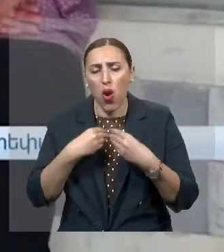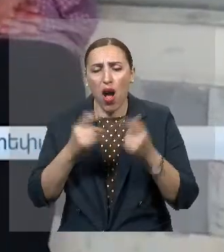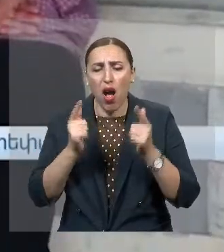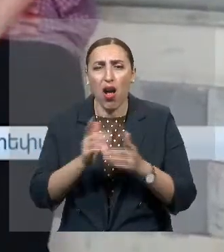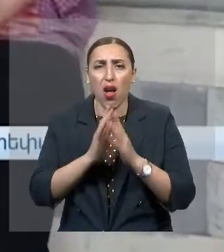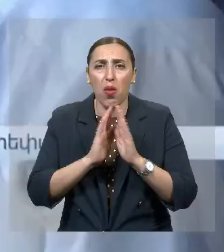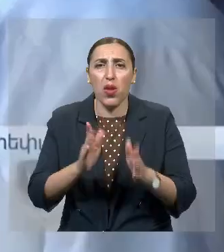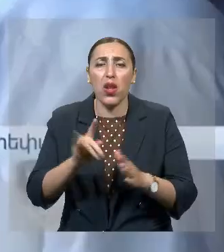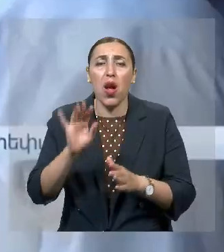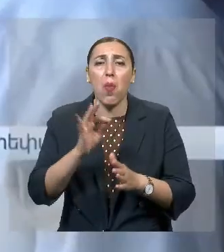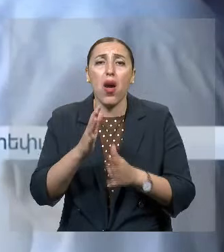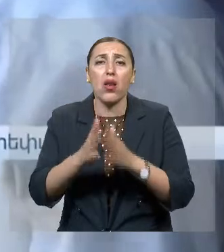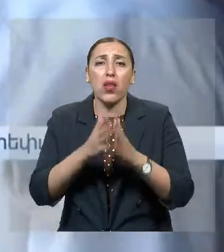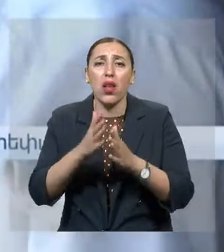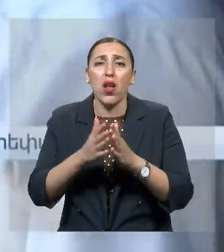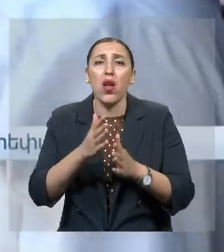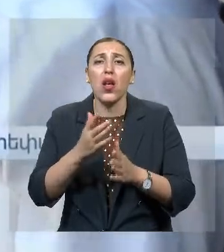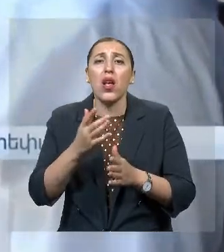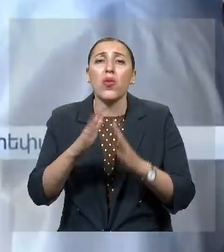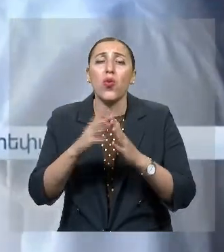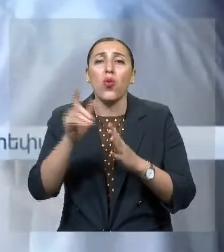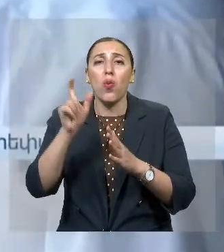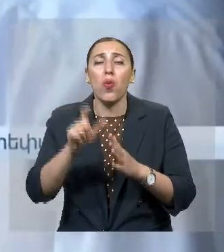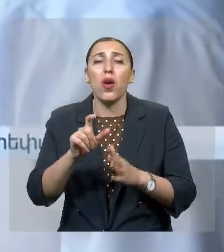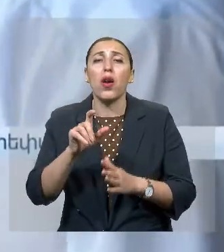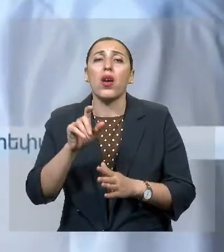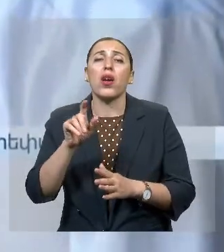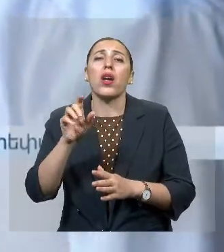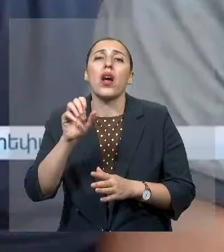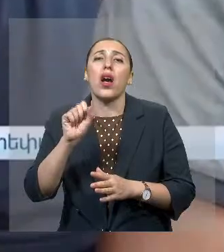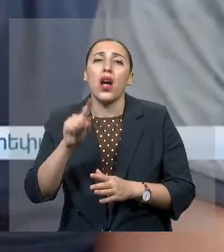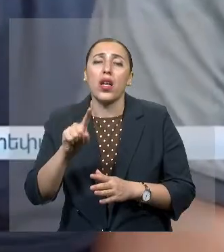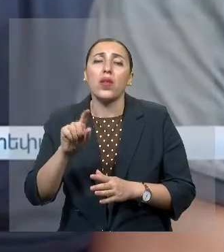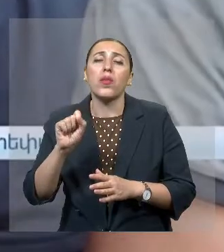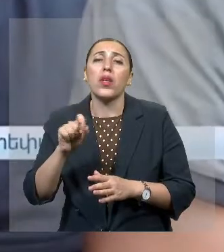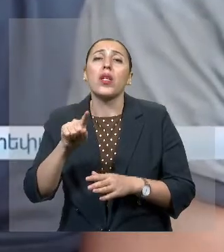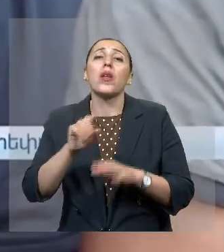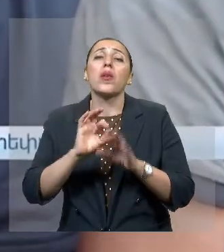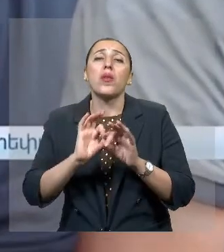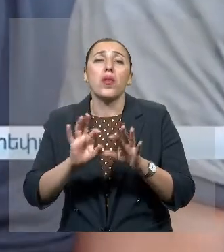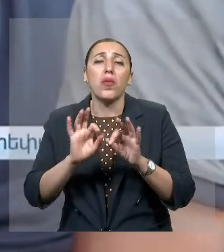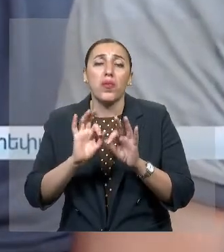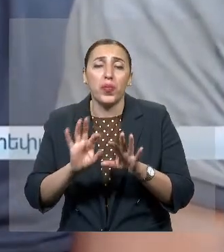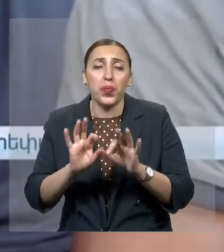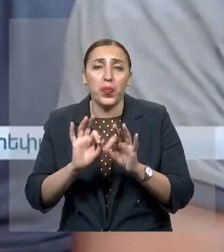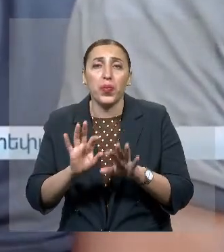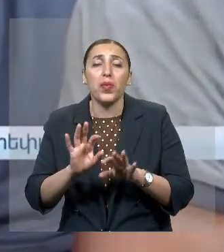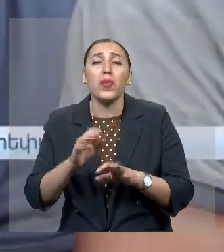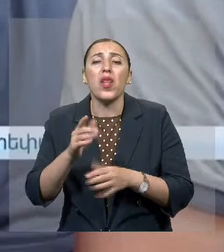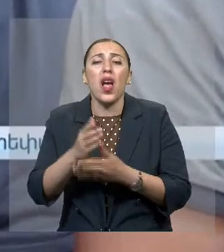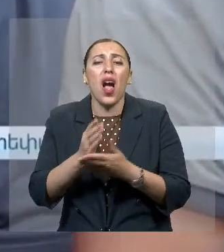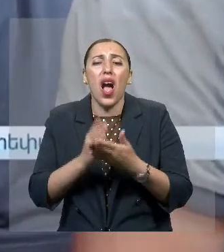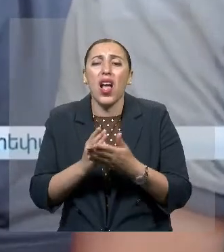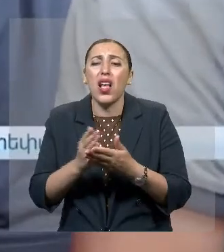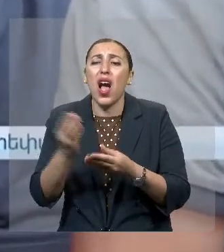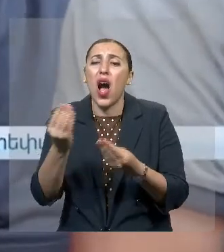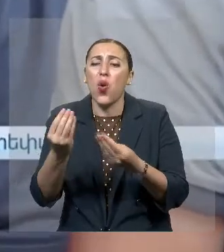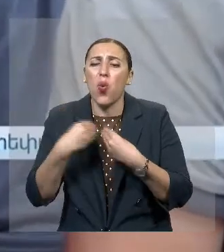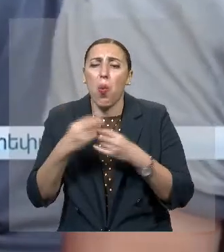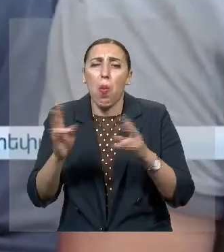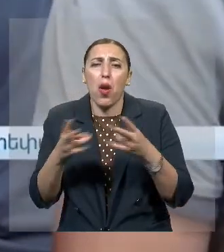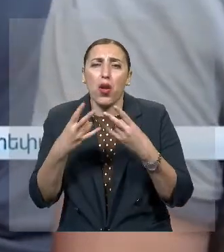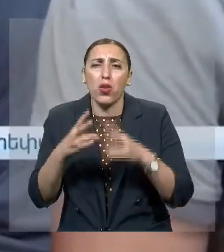կարծիքն է փոխանցում խրամորթի Հասմիկ Անդրյանը։ Մենք ոչինչ չենք ուզում իրենցից։ Մենք մեր հացը մի կես